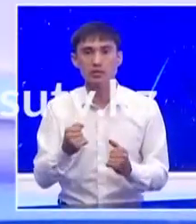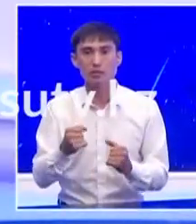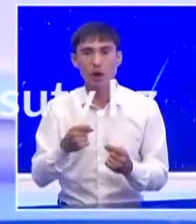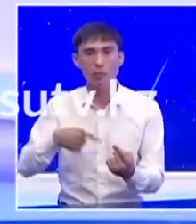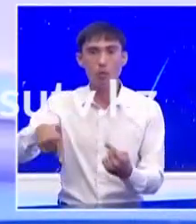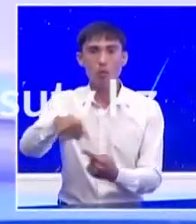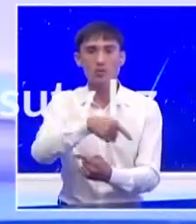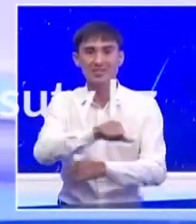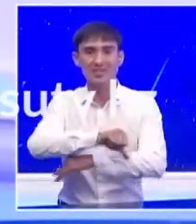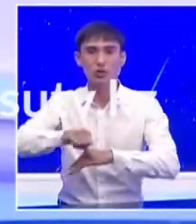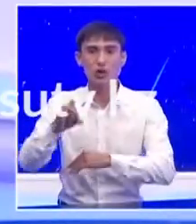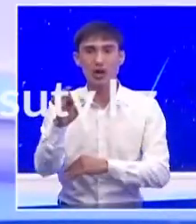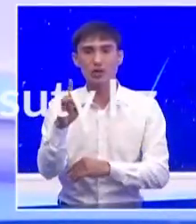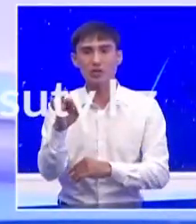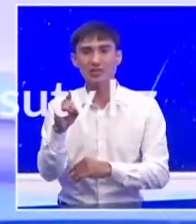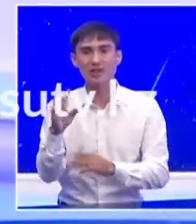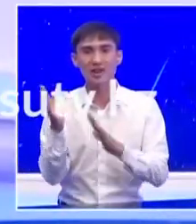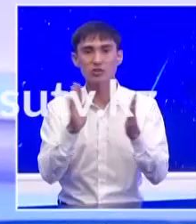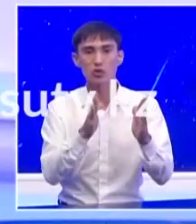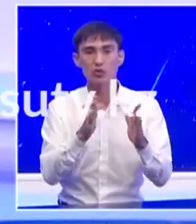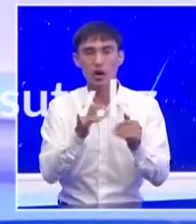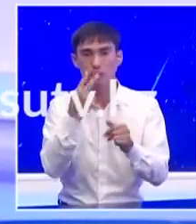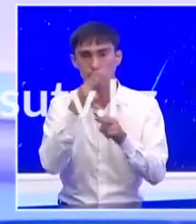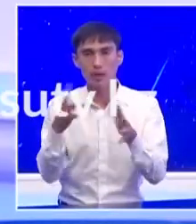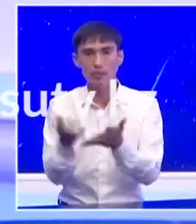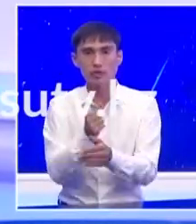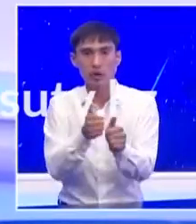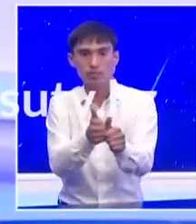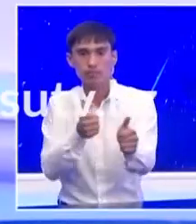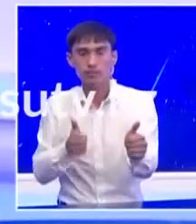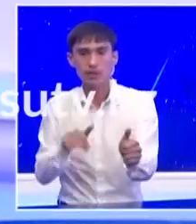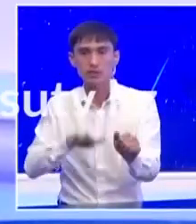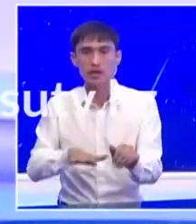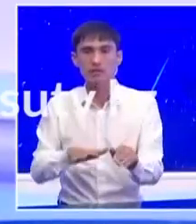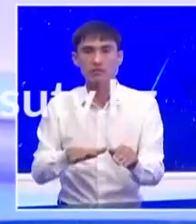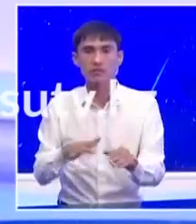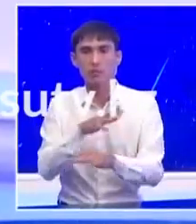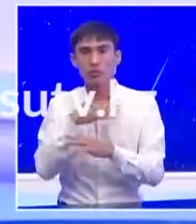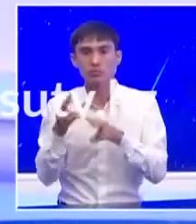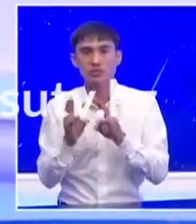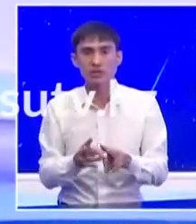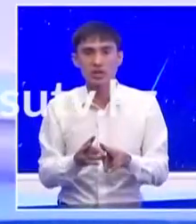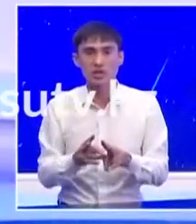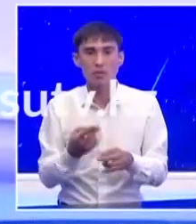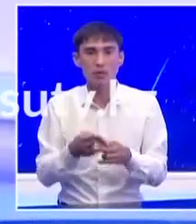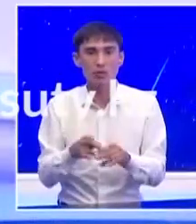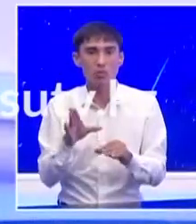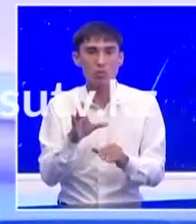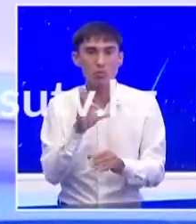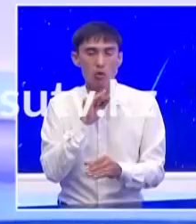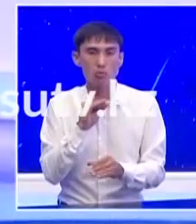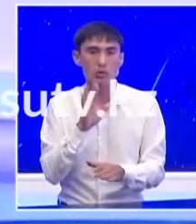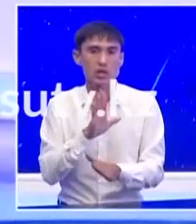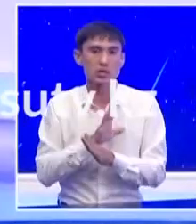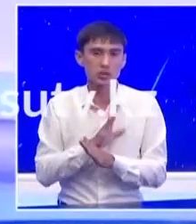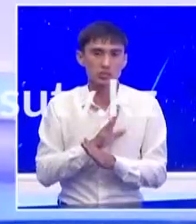Каратальского лесхоза инспекторы обнаружили отбившегося от стада олененка со множеством травм, из-за которых он мог оказаться